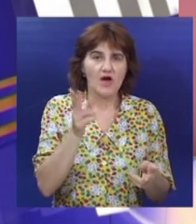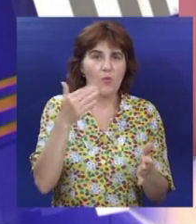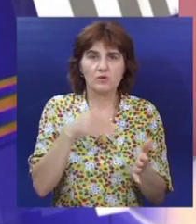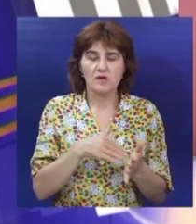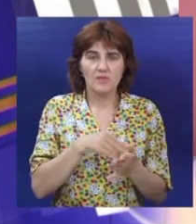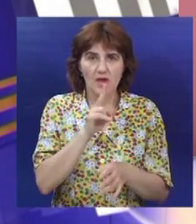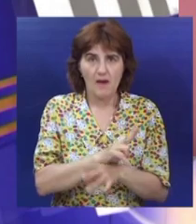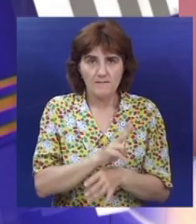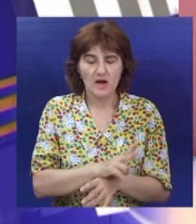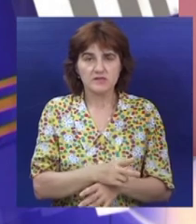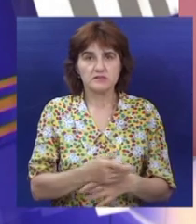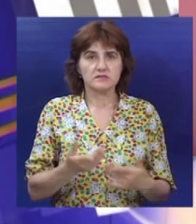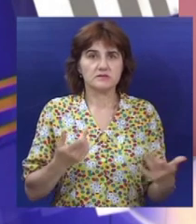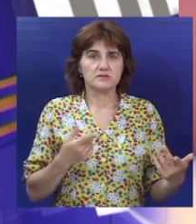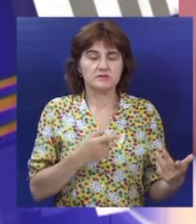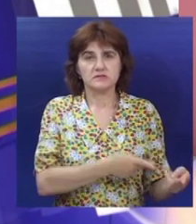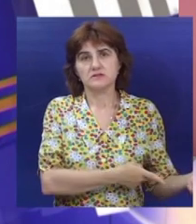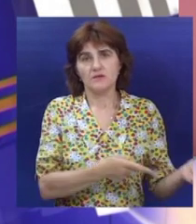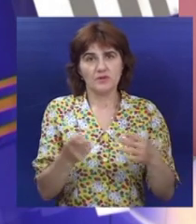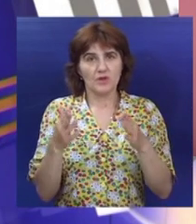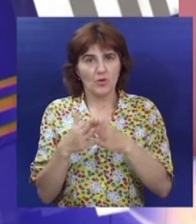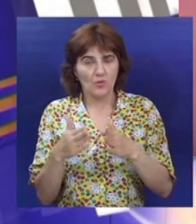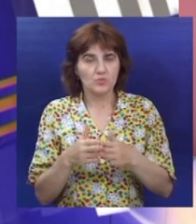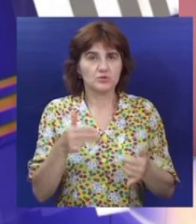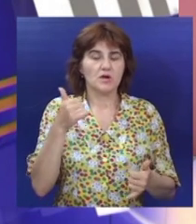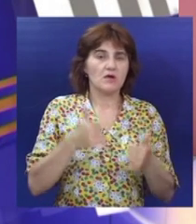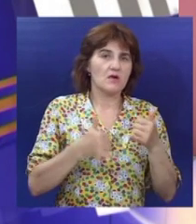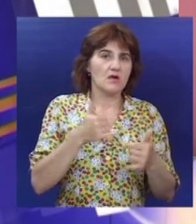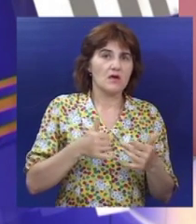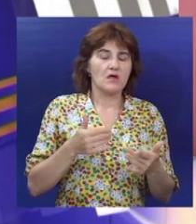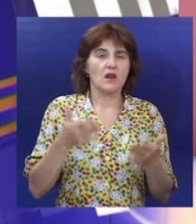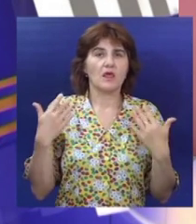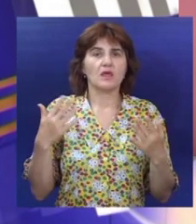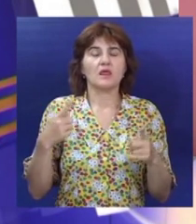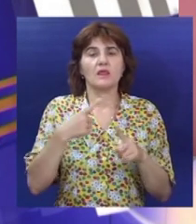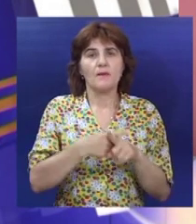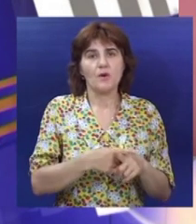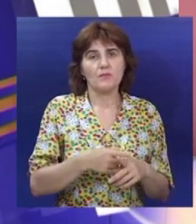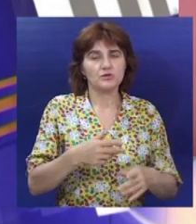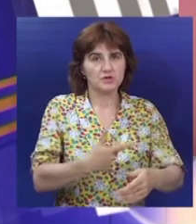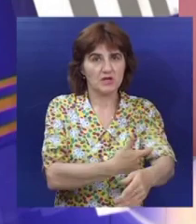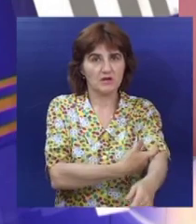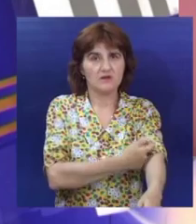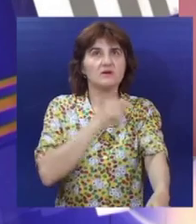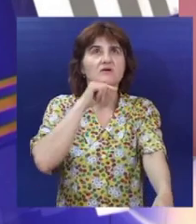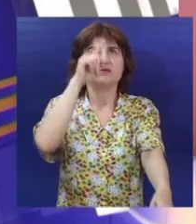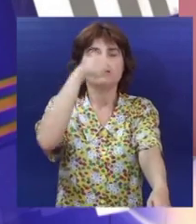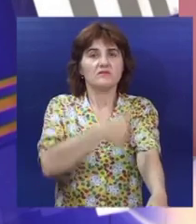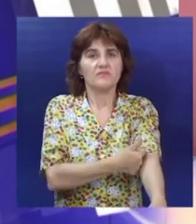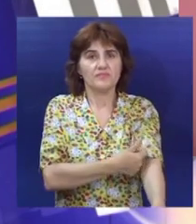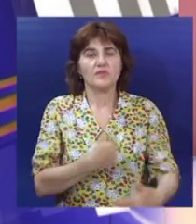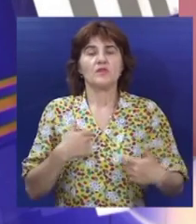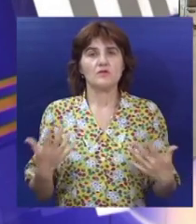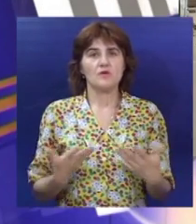savetima uglavnom i sa transportom tih pacijenata do kuće ili do službe hitne medicinske pomoći da bi im se uključila infuzija i da bi